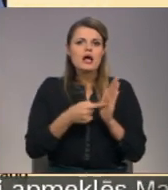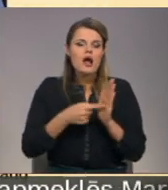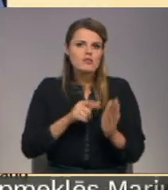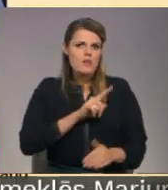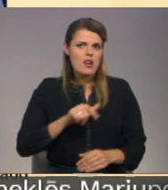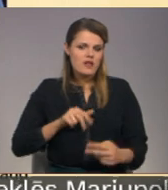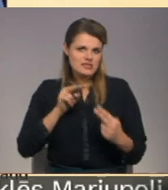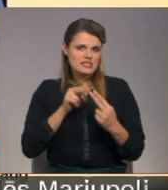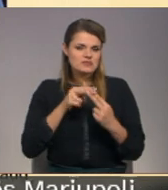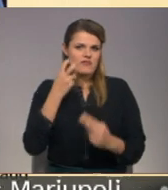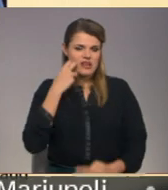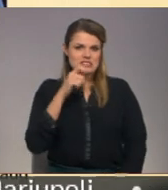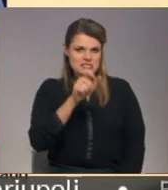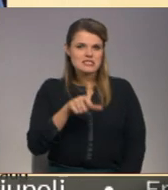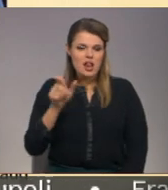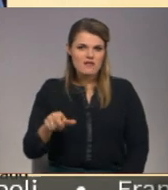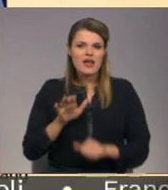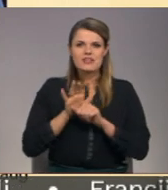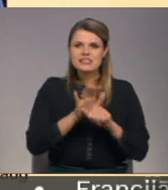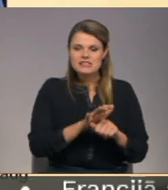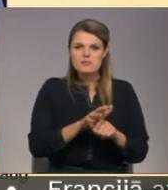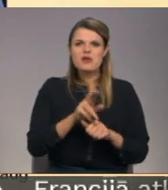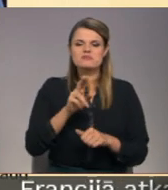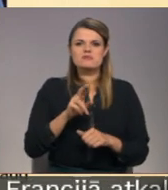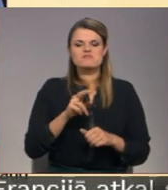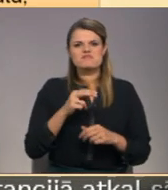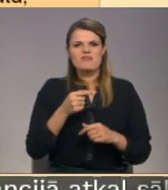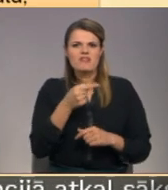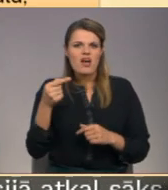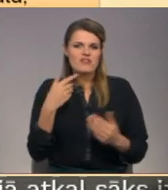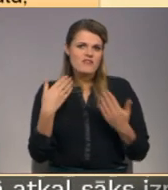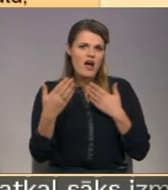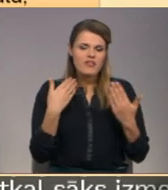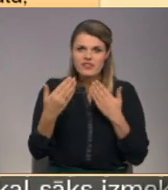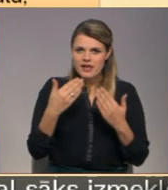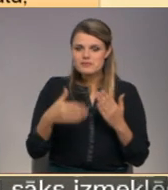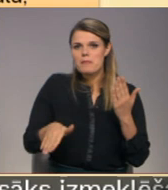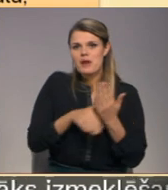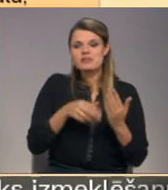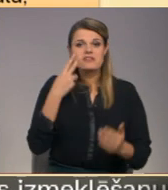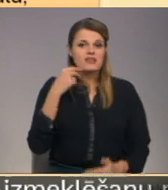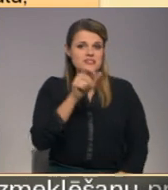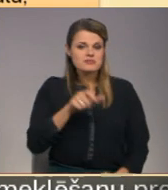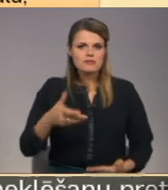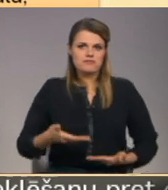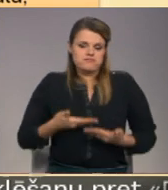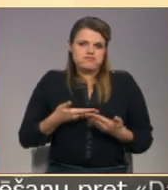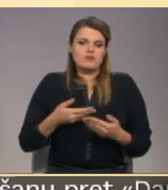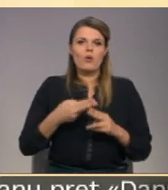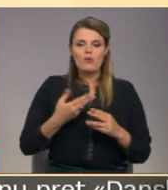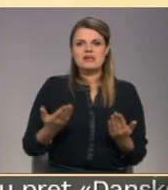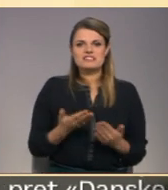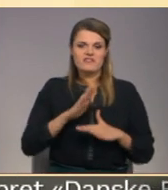saskars vecāku gadagājumu cilvēki. Diskriminācija, nevērīgu un skeptisku attieksmi palīdzētu senioriem celt pašapziņu un